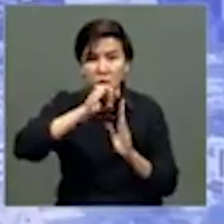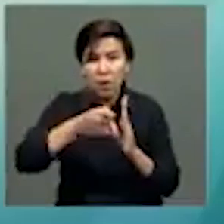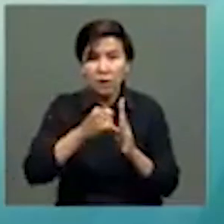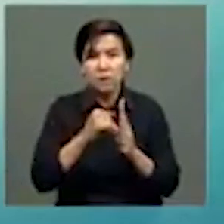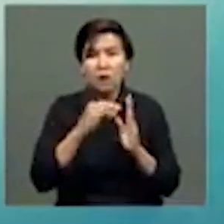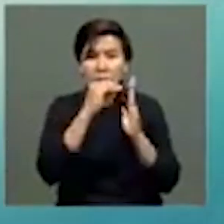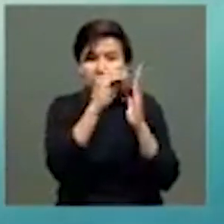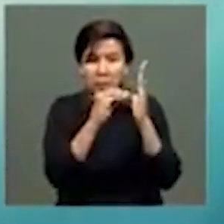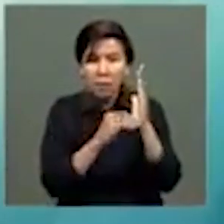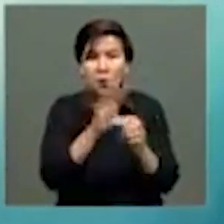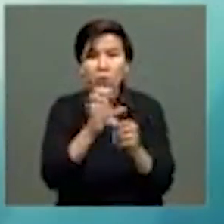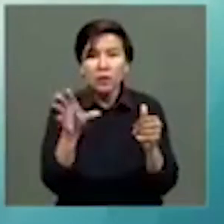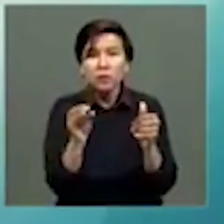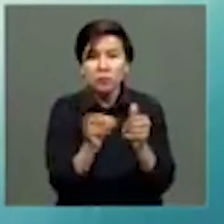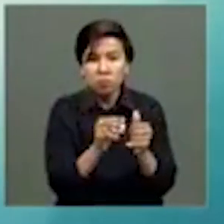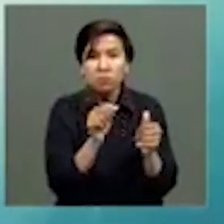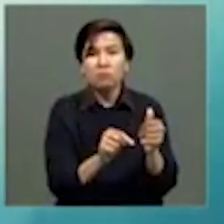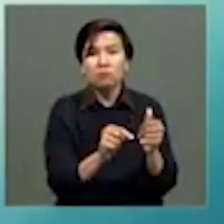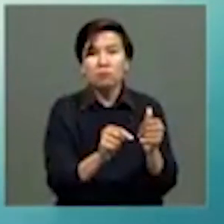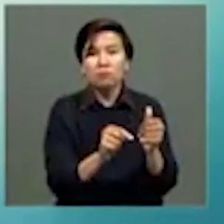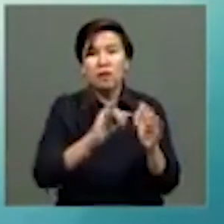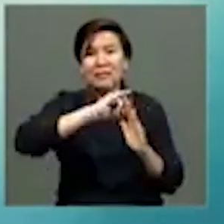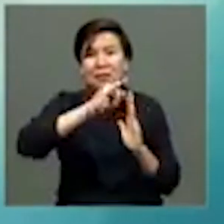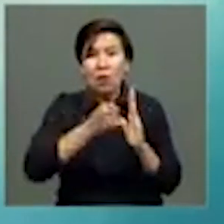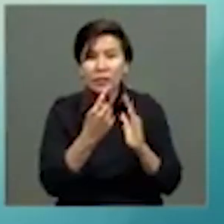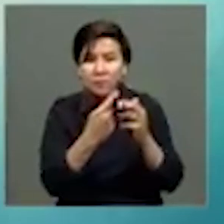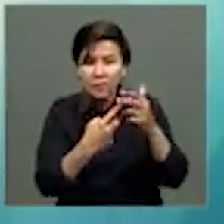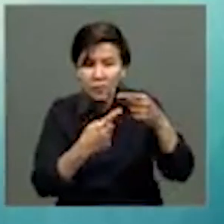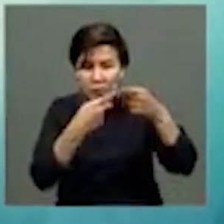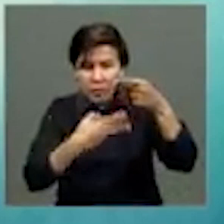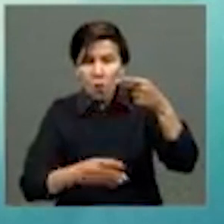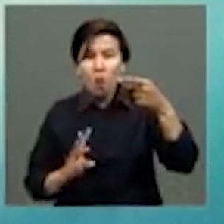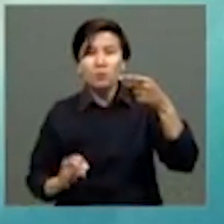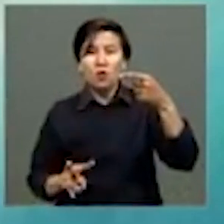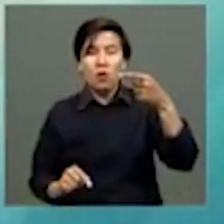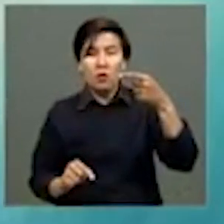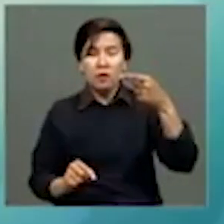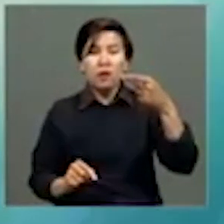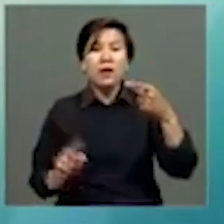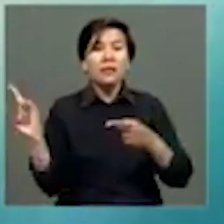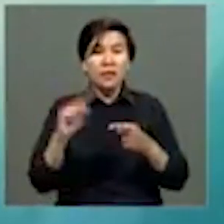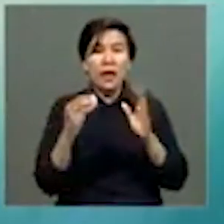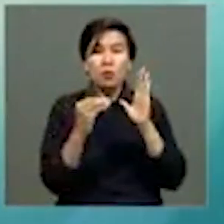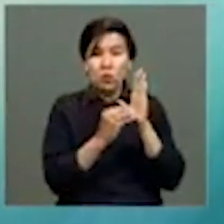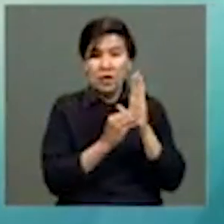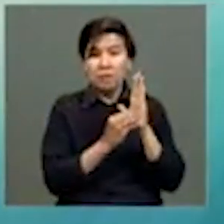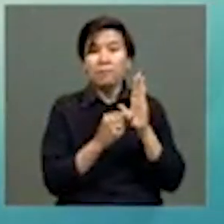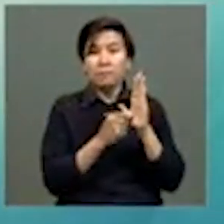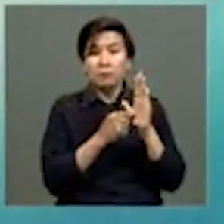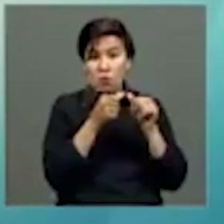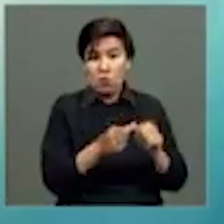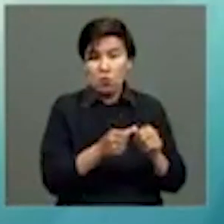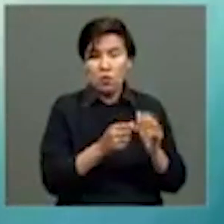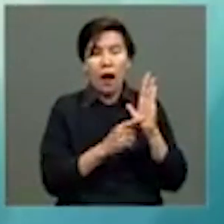นะคะก็แอคทีฟ1รายอย่างที่ย้ำค่ะว่าเป็นผู้ป่วยที่เดินทางจากกรุงเทพมหานครและก็ไม่รู้ตัวด้วยนะคะว่าเ